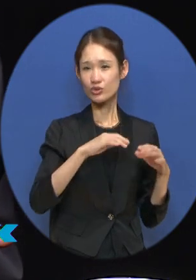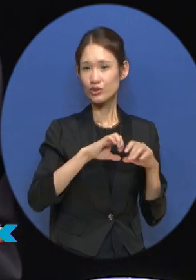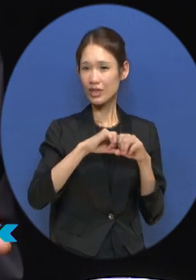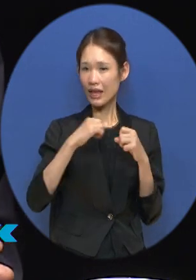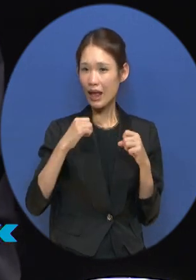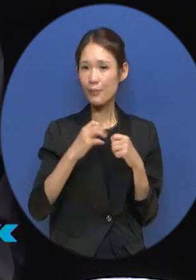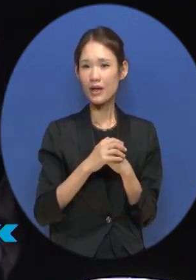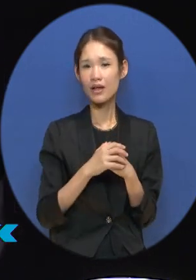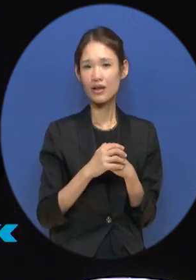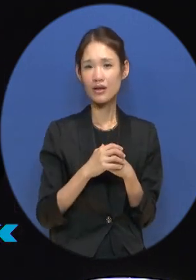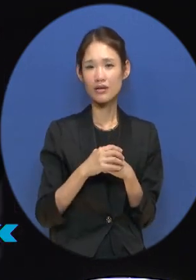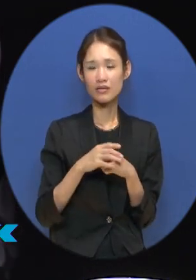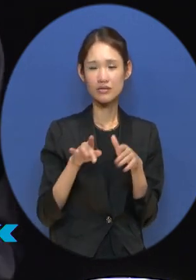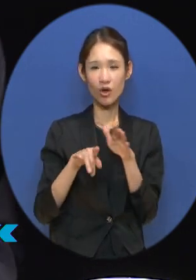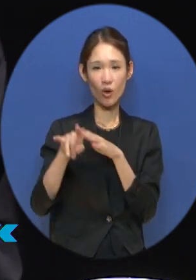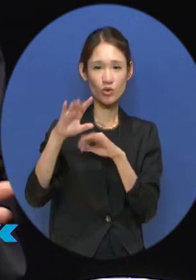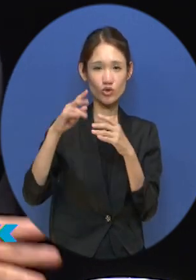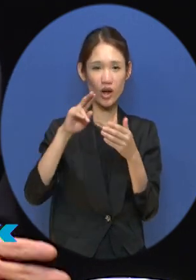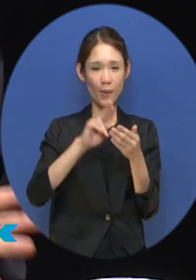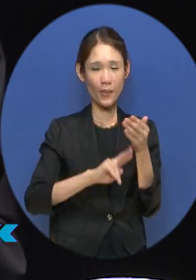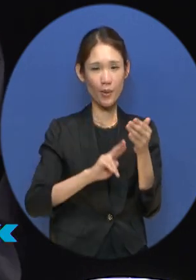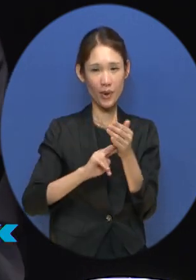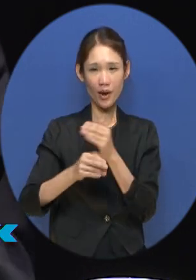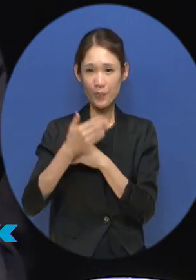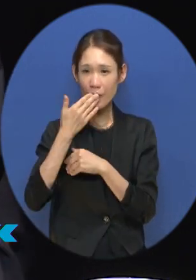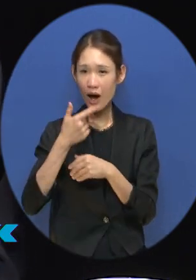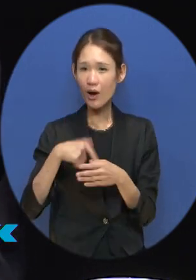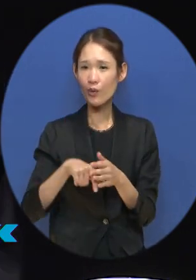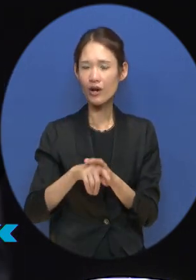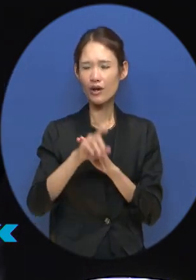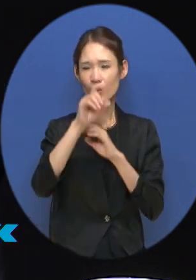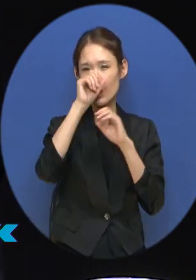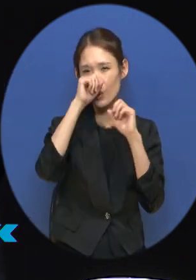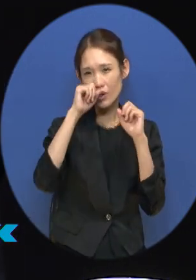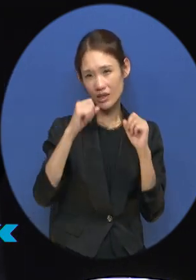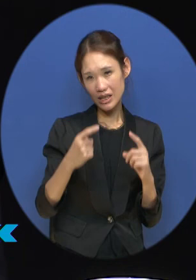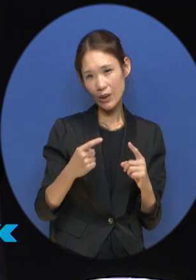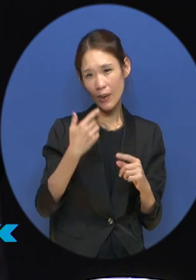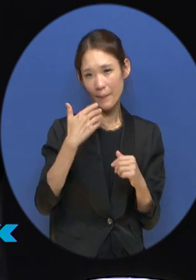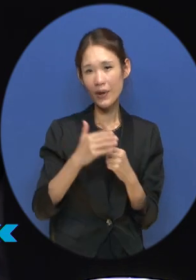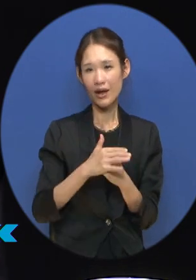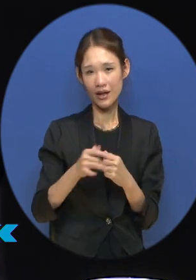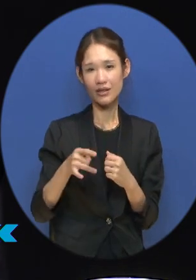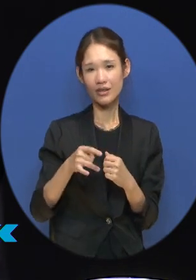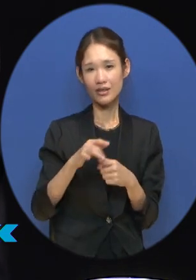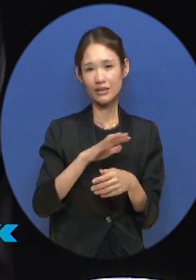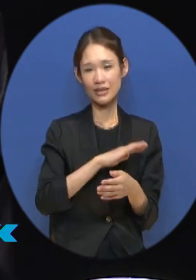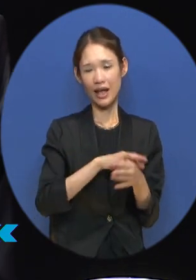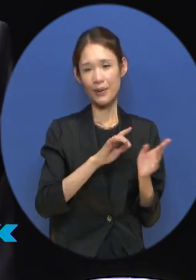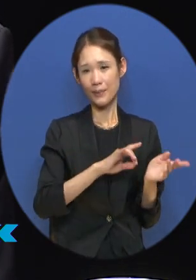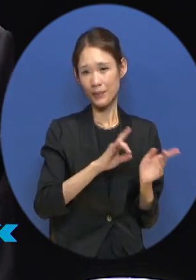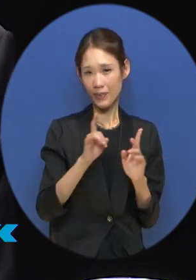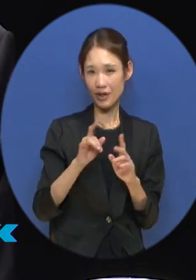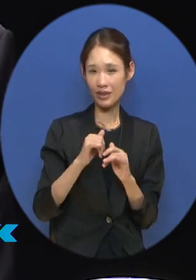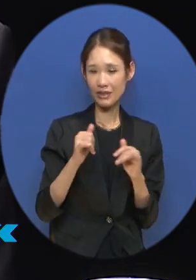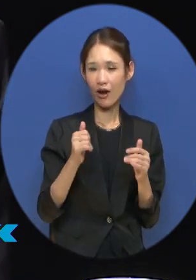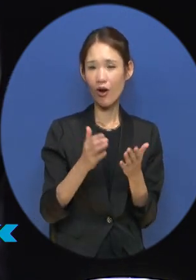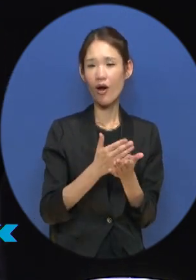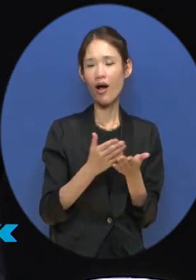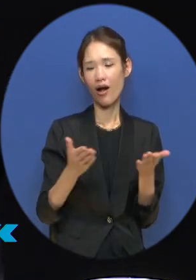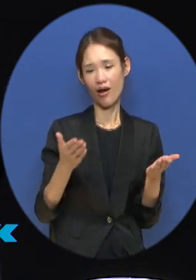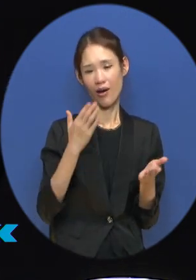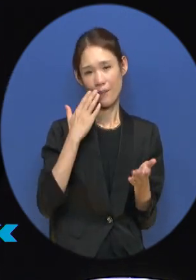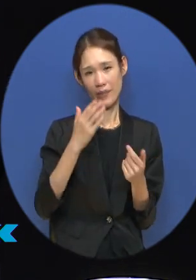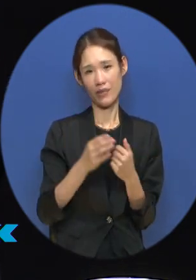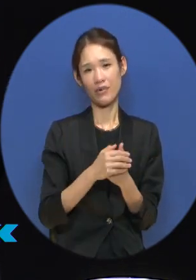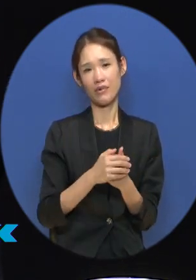대만, 오히려 선진국에도 팔 수 있는 그러한 좋은 기회가 되는데, 이러한 기회들을 잘 살려서 인력 창출도 되고,